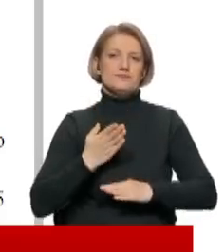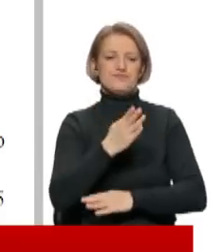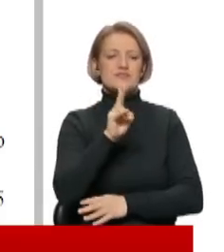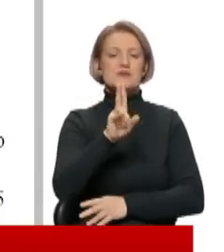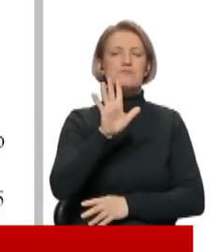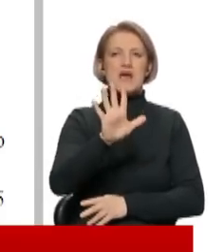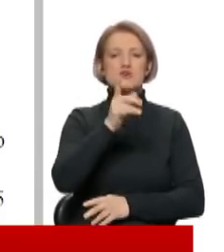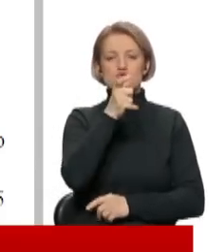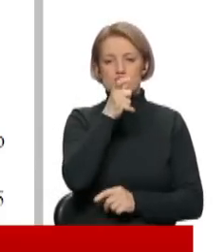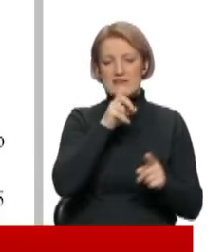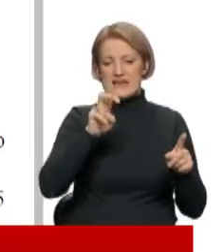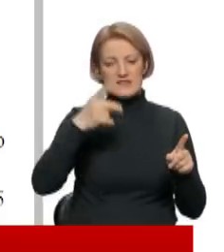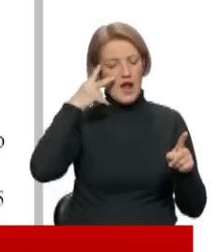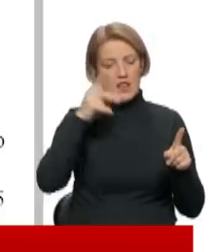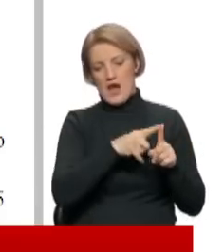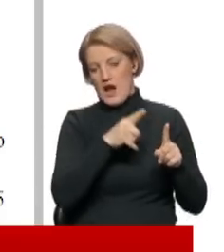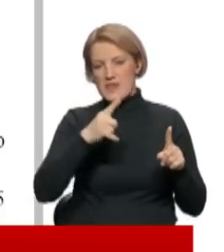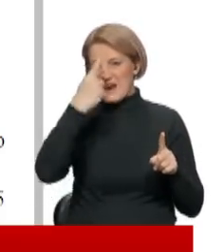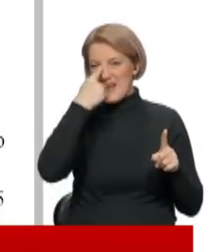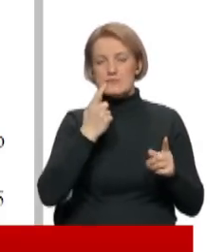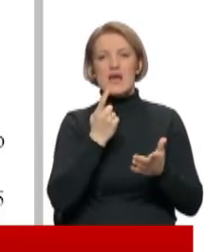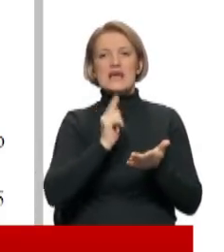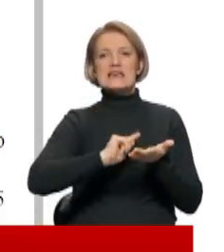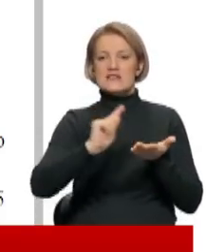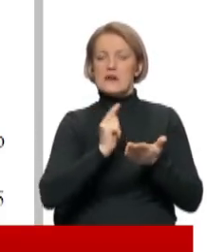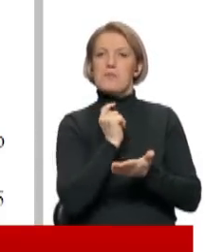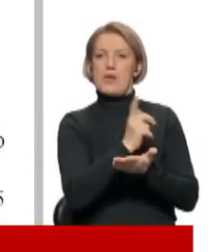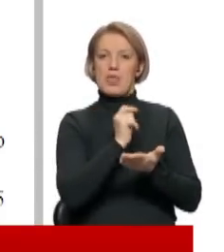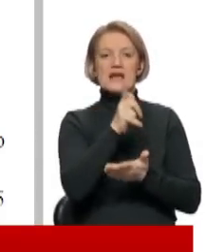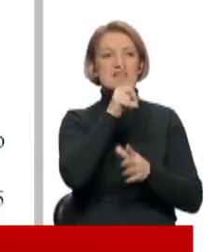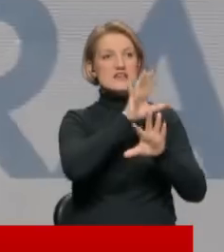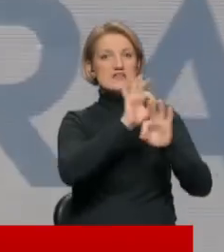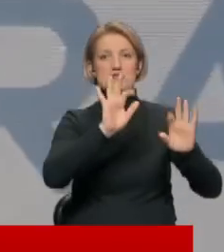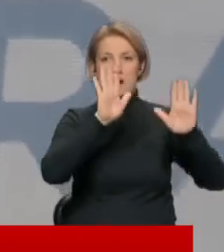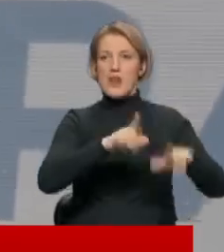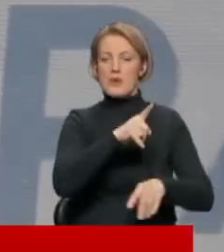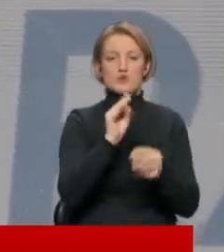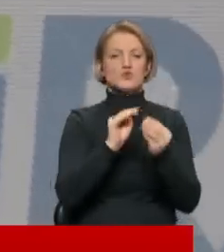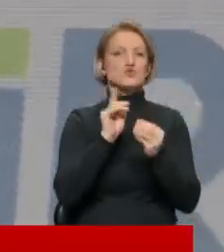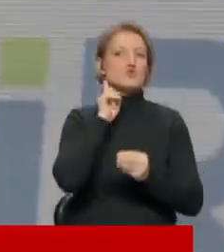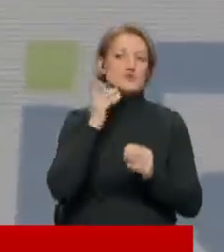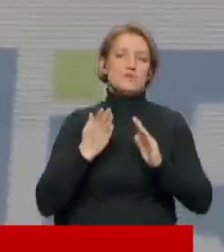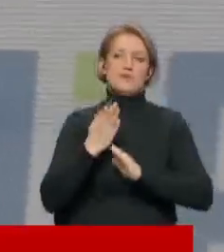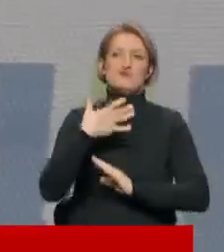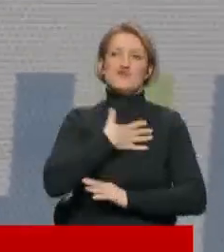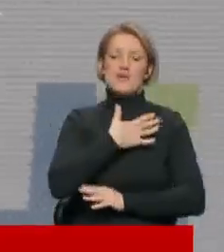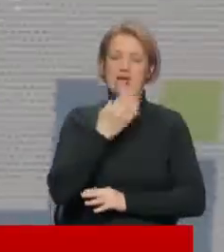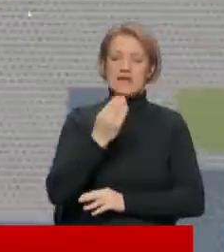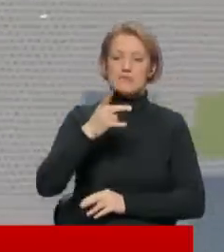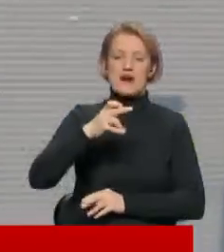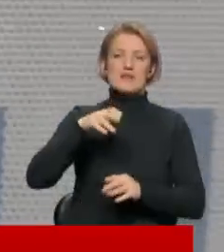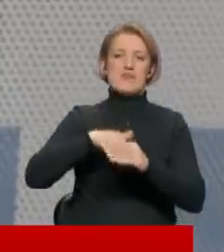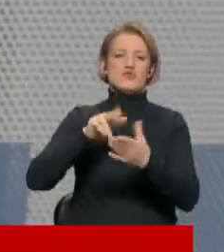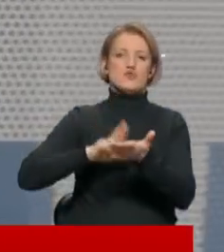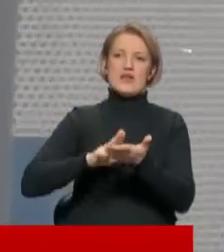Şubat'tan 8 aralığa kadar Resmi yazıların gittiği Sancaktepe Belediyesi'nin Sessiz kalması nedeniyle suç duyurusunda bulunduğu CHP'li ve iyi